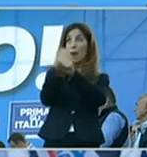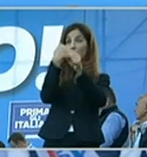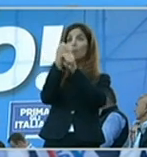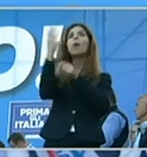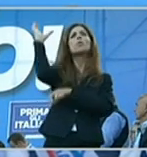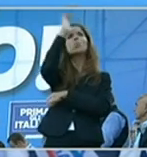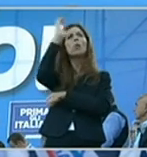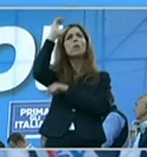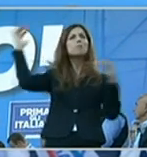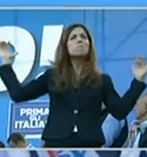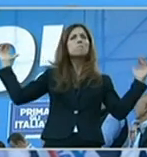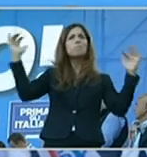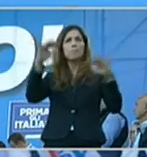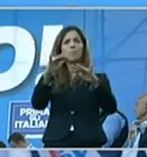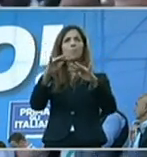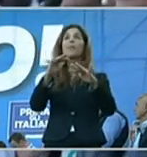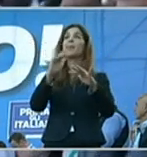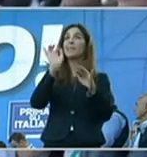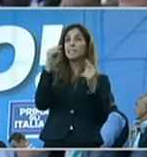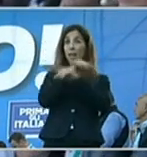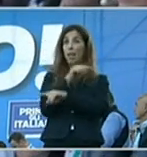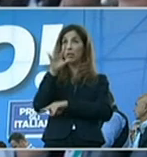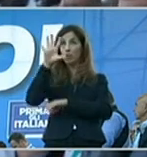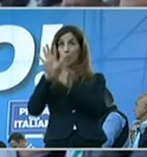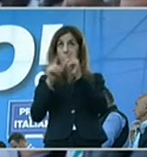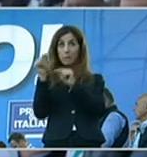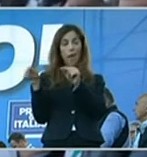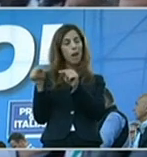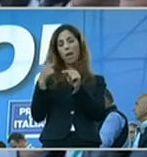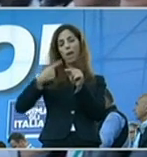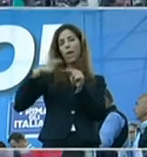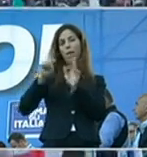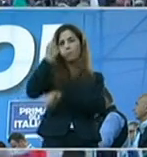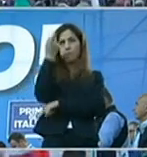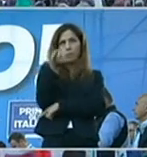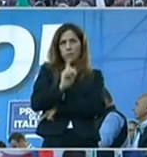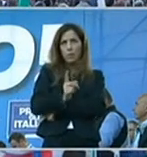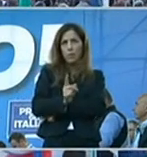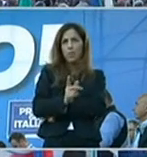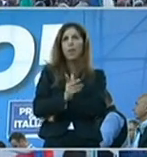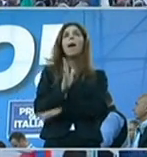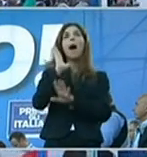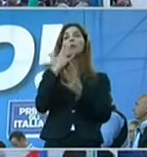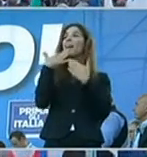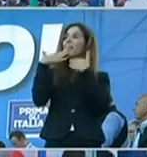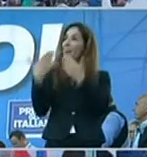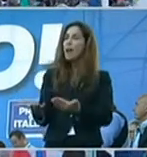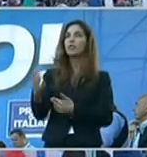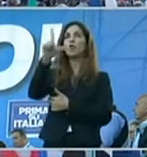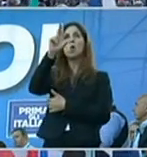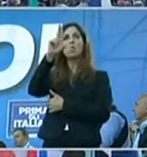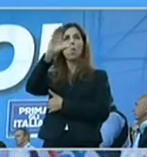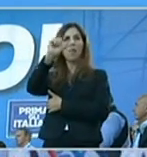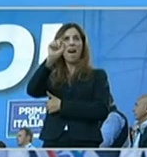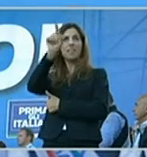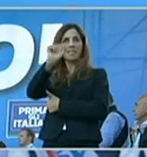turisti. Se fosse stato per i 5 Stelle non ce l'avremmo mai fatta. Io ringrazio Luca Zaia e Attilio